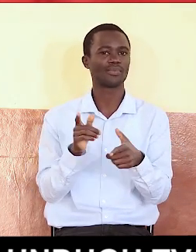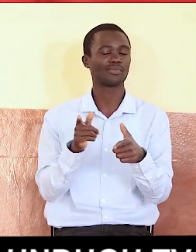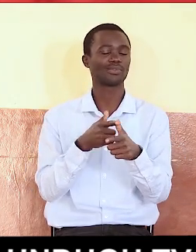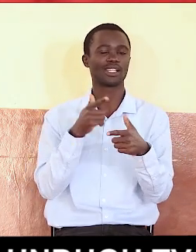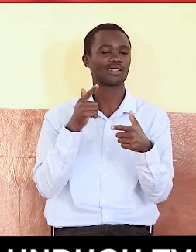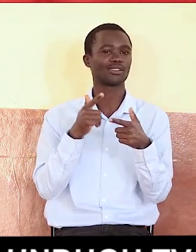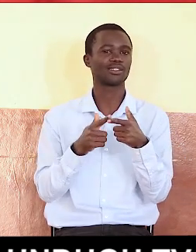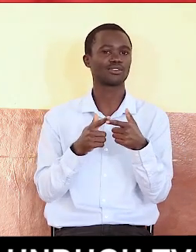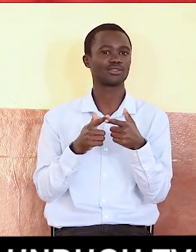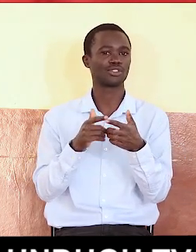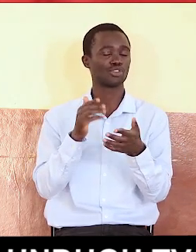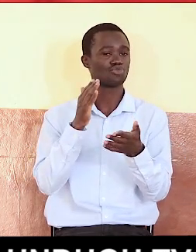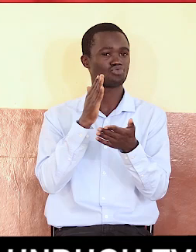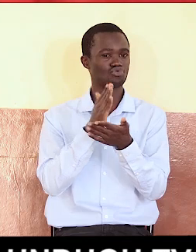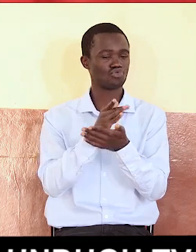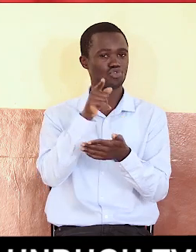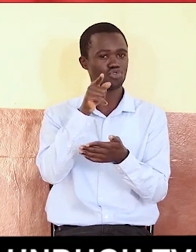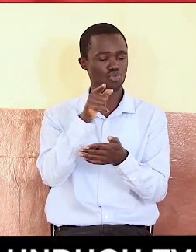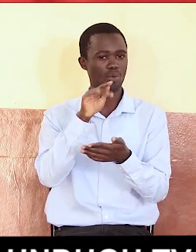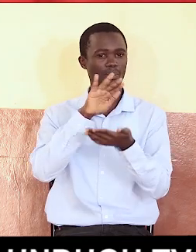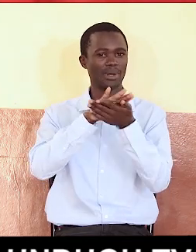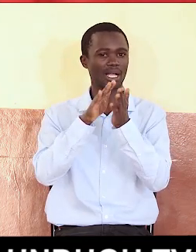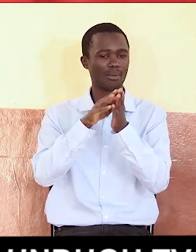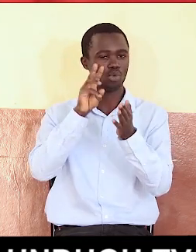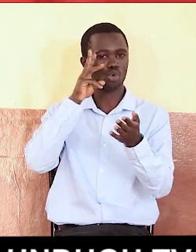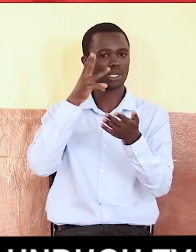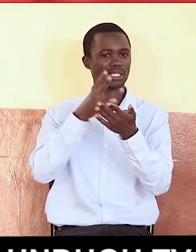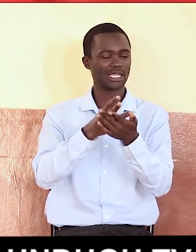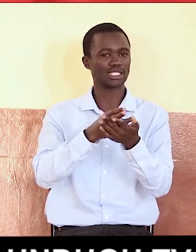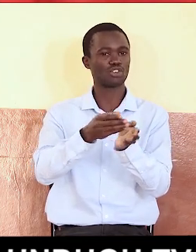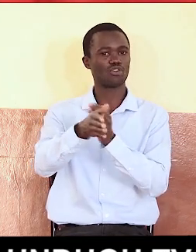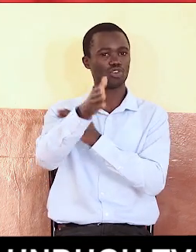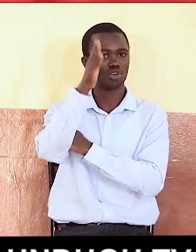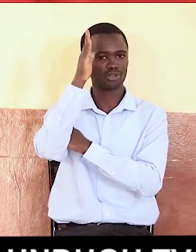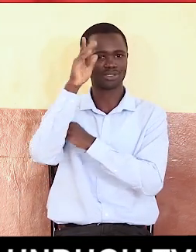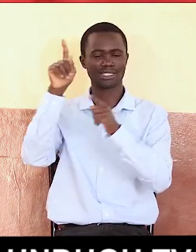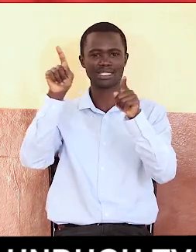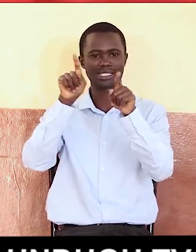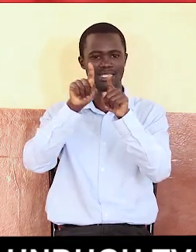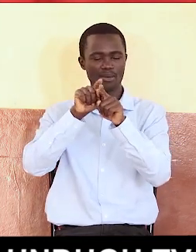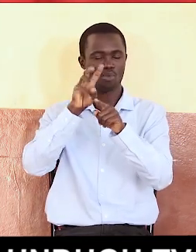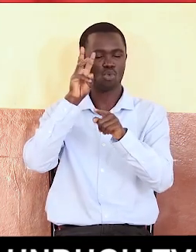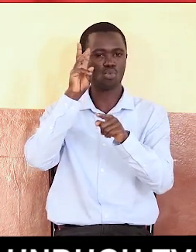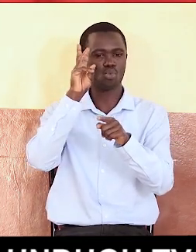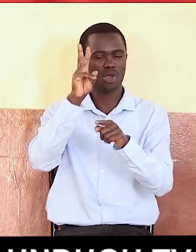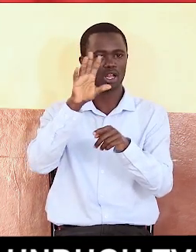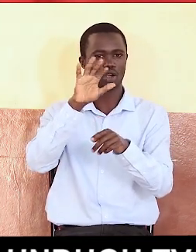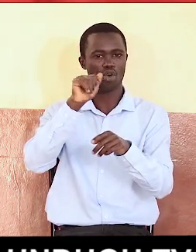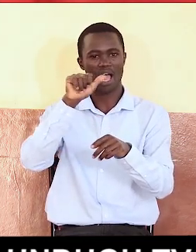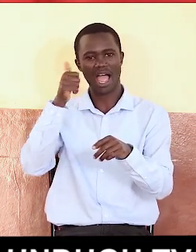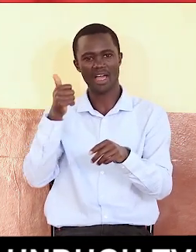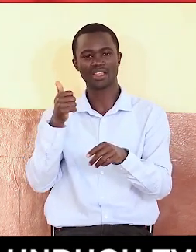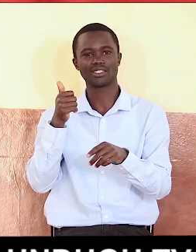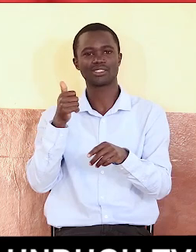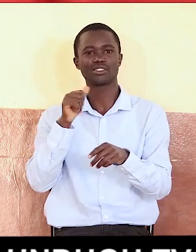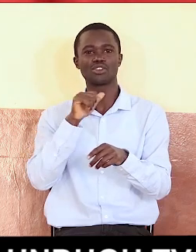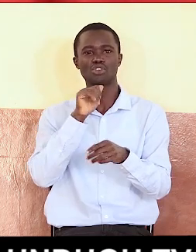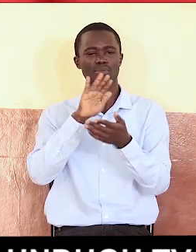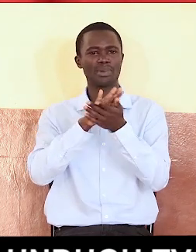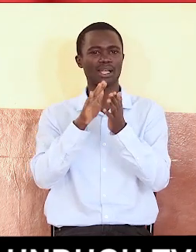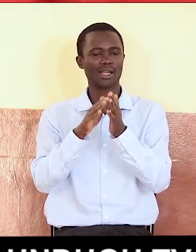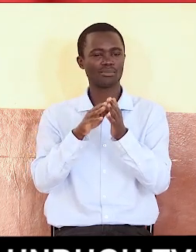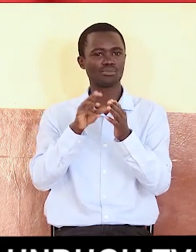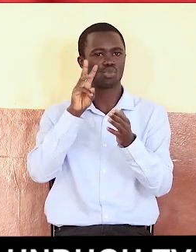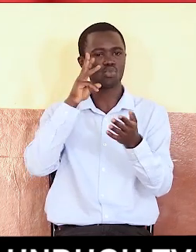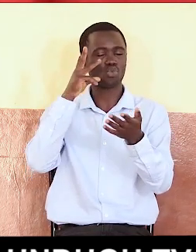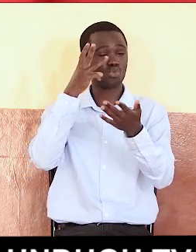wewe utakuwa shahidi wa Bwana, na kuna wale wengine atakaowaita pia, badala ya kuwa shahidi